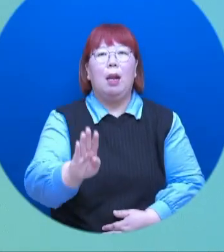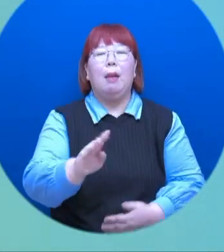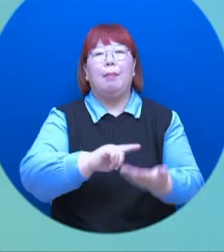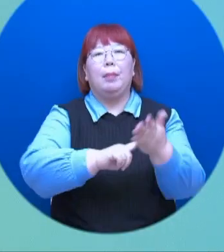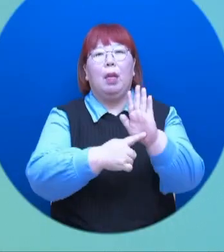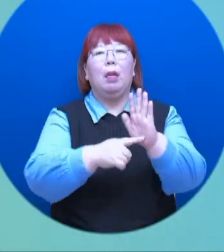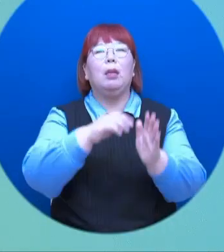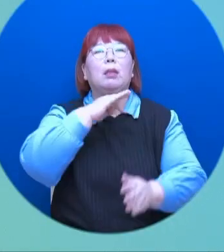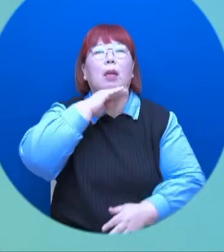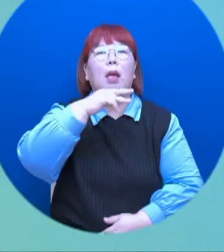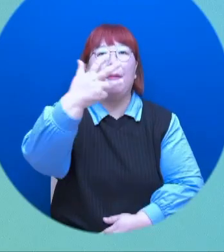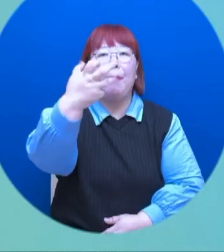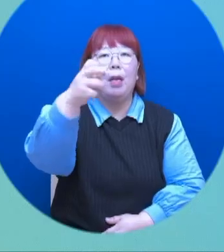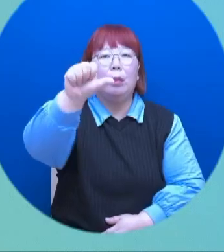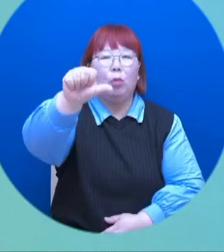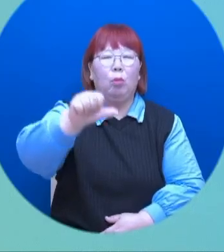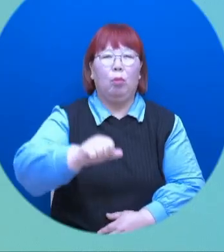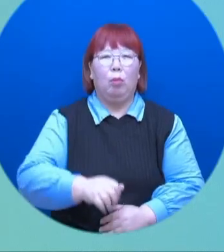85세.